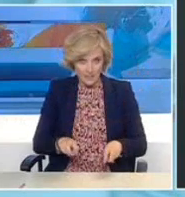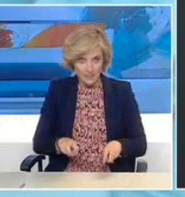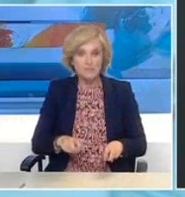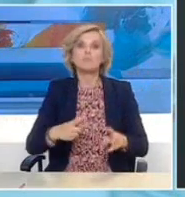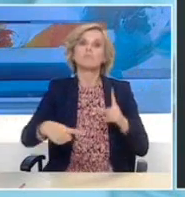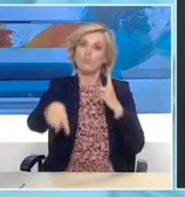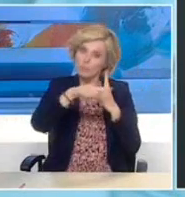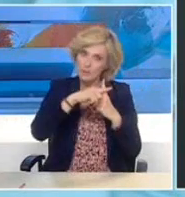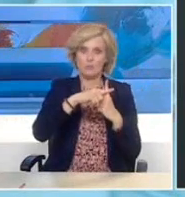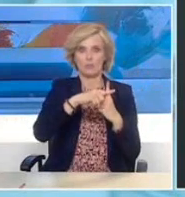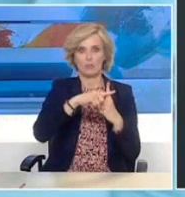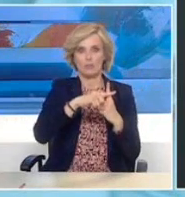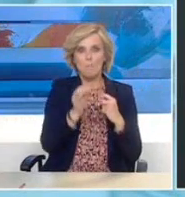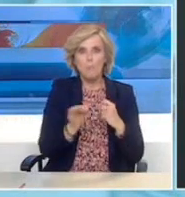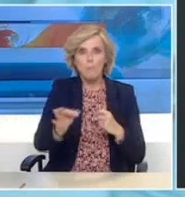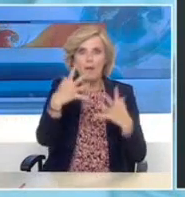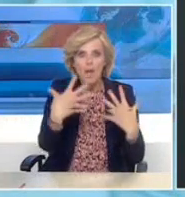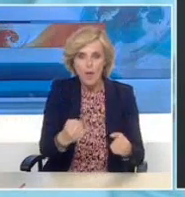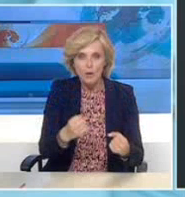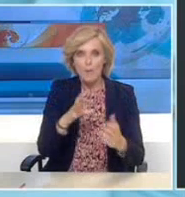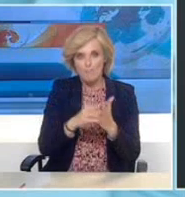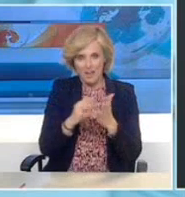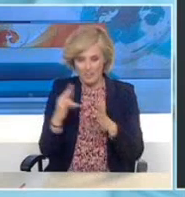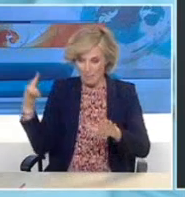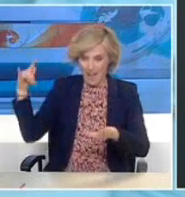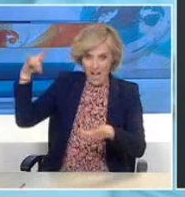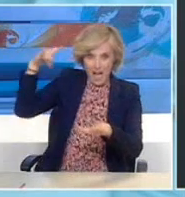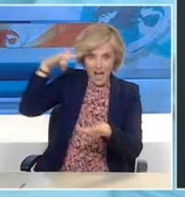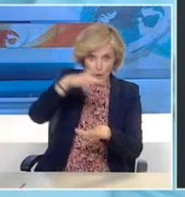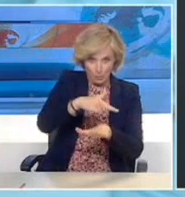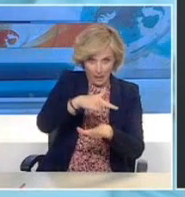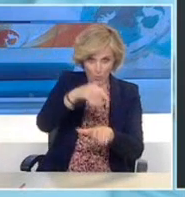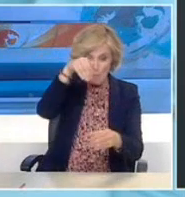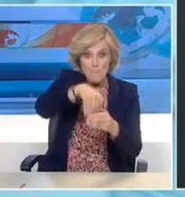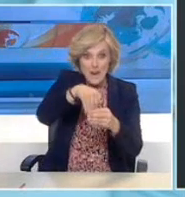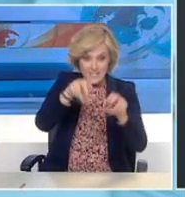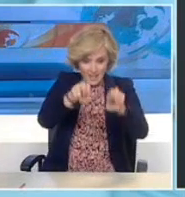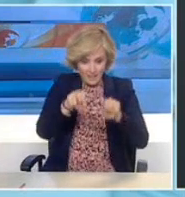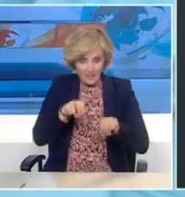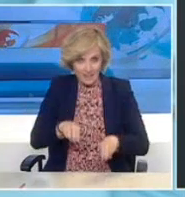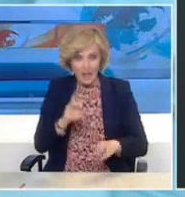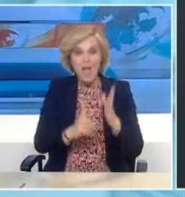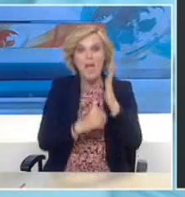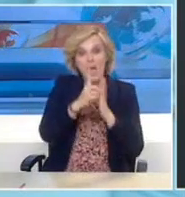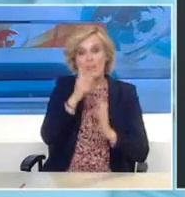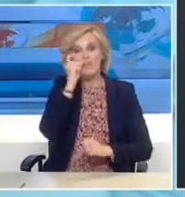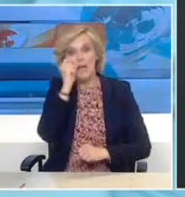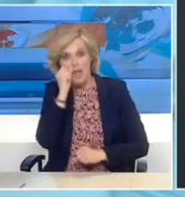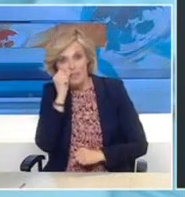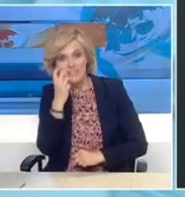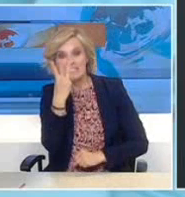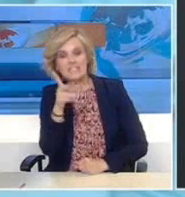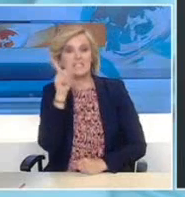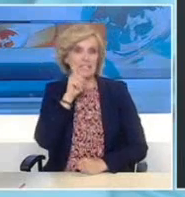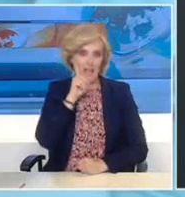θετικοί. Δηλαδή, στην πτήση από Βαρκελόνη 11 άνδρες και 3 γυναίκες, 14